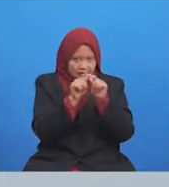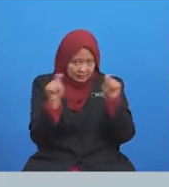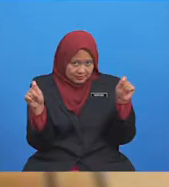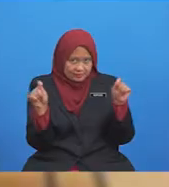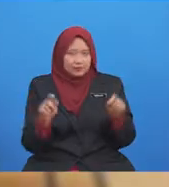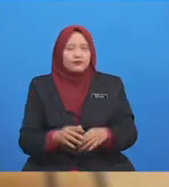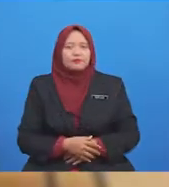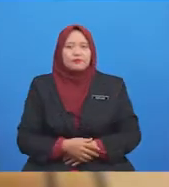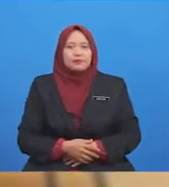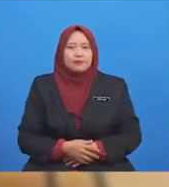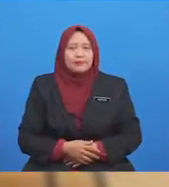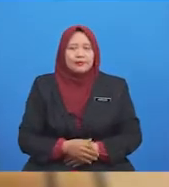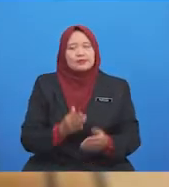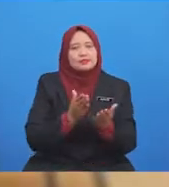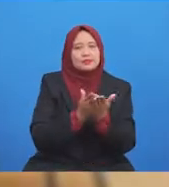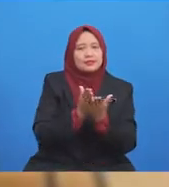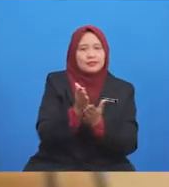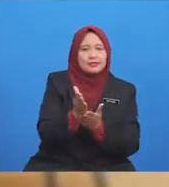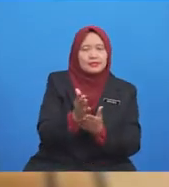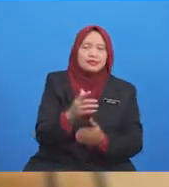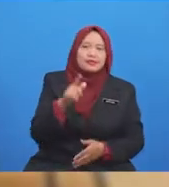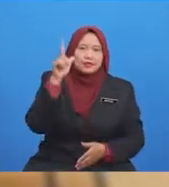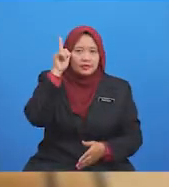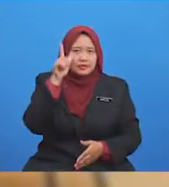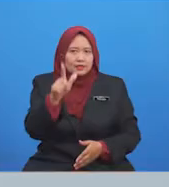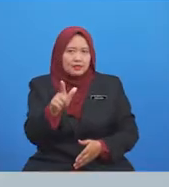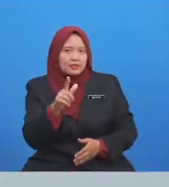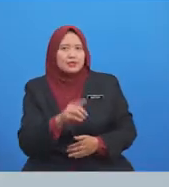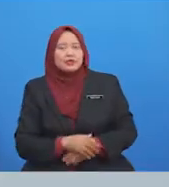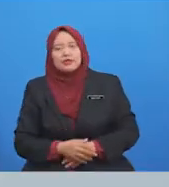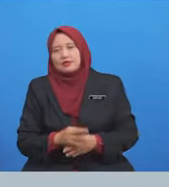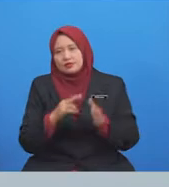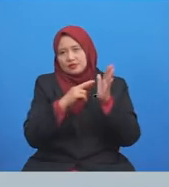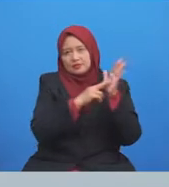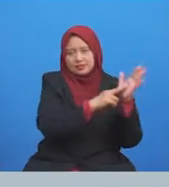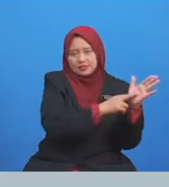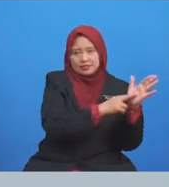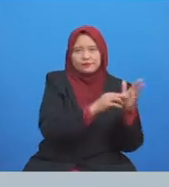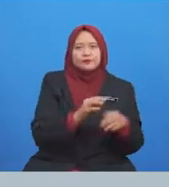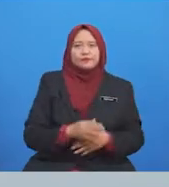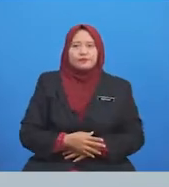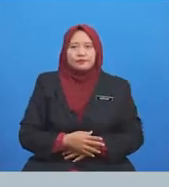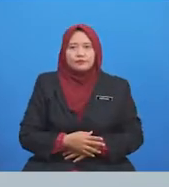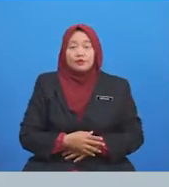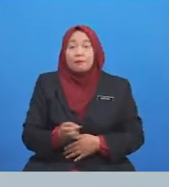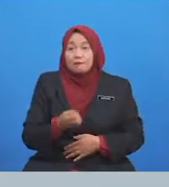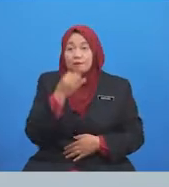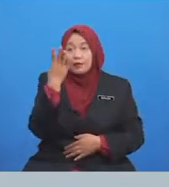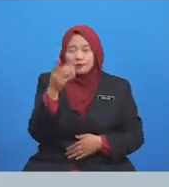Seterusnya, lihat paparan rajah ini. berapakah nilai